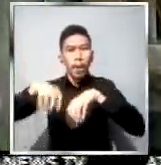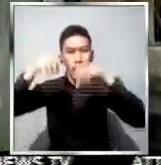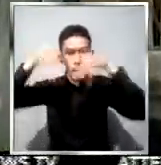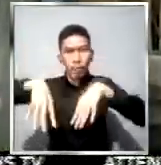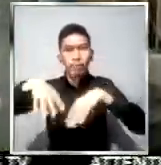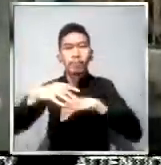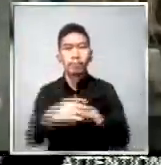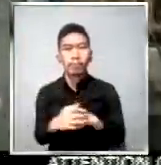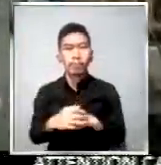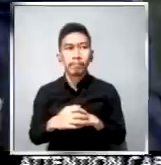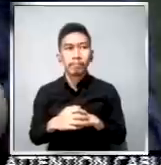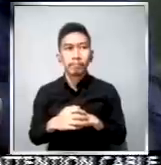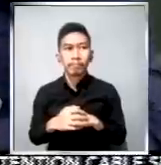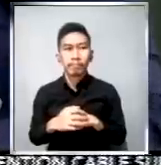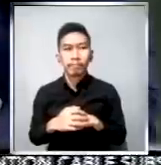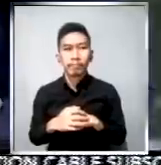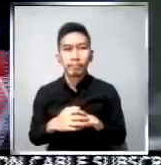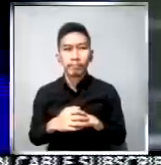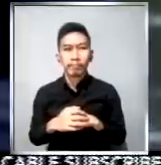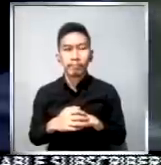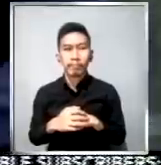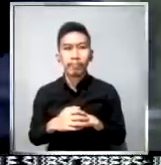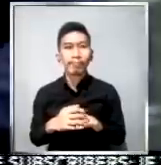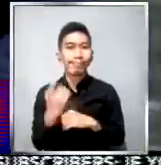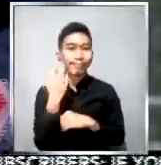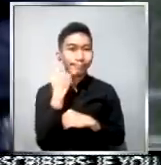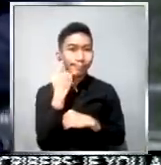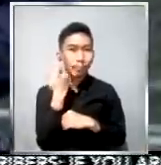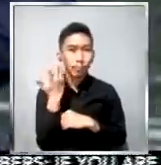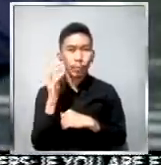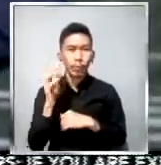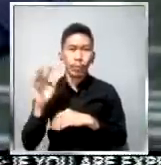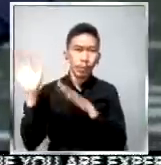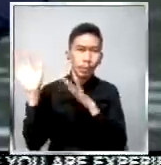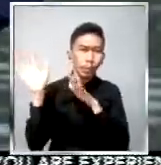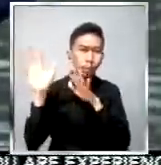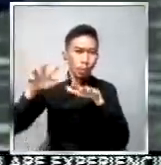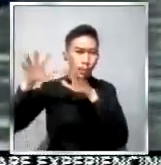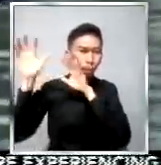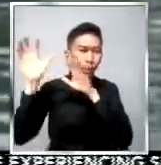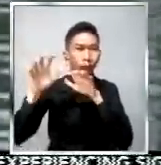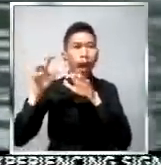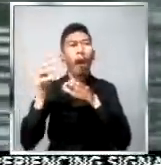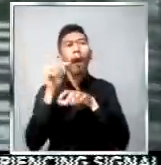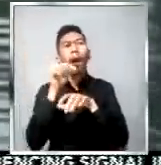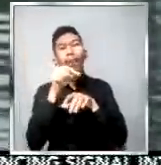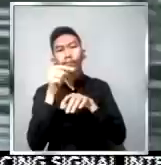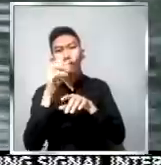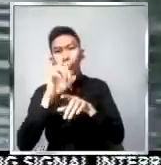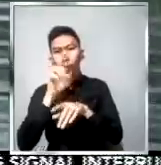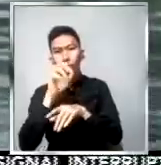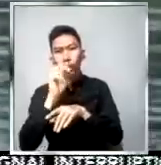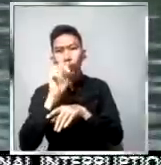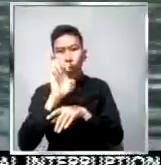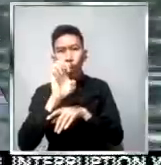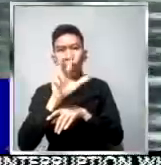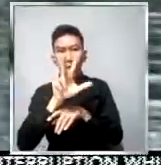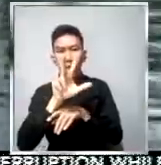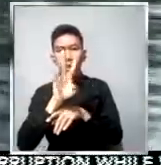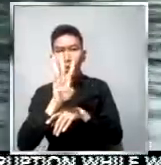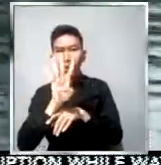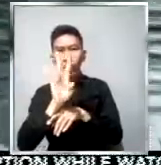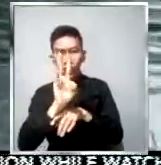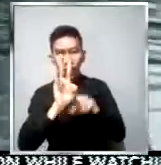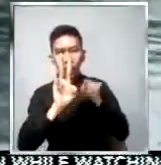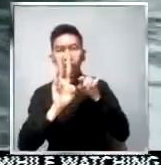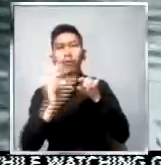Matapos ang malakas na ulan, baha naman ang problema ng mga residente ng Zone 3, 4 at 7 dito sa Barangay Haring sa bayan ng